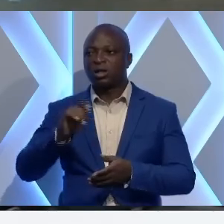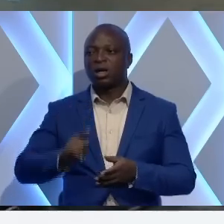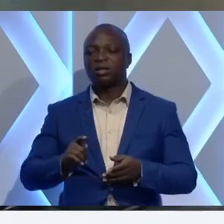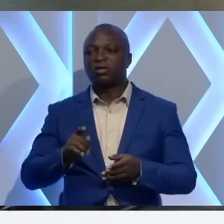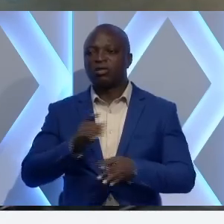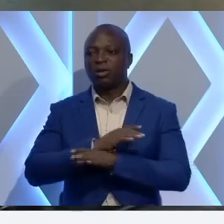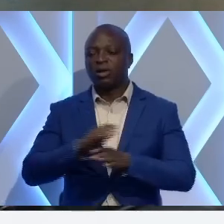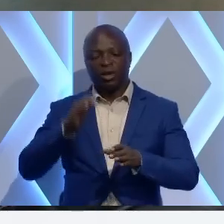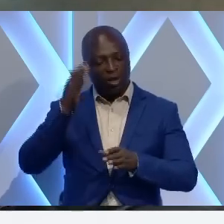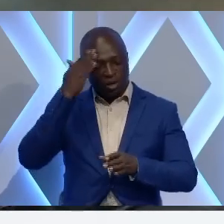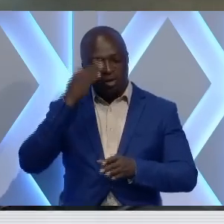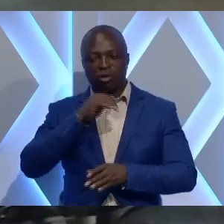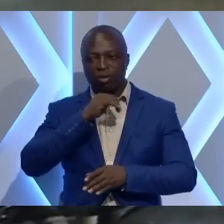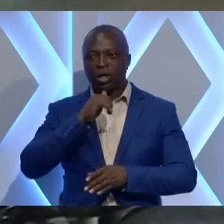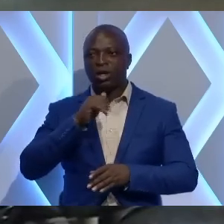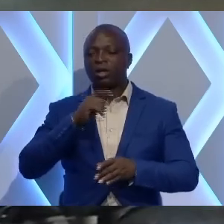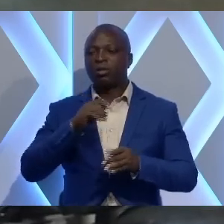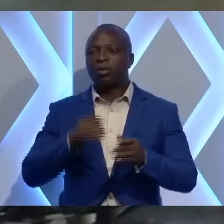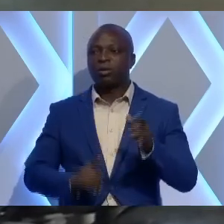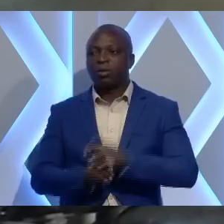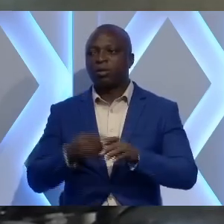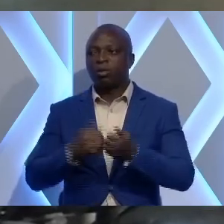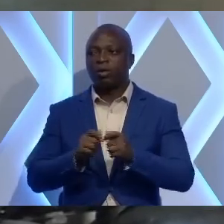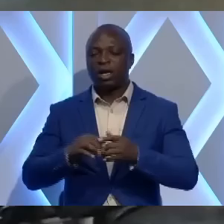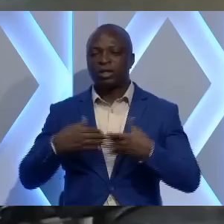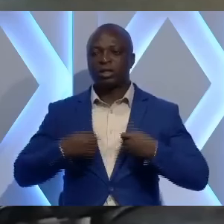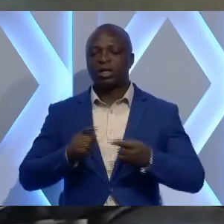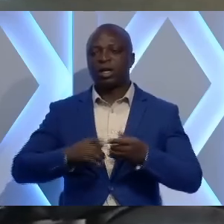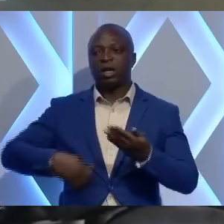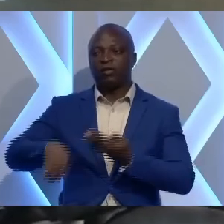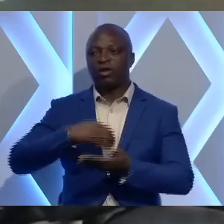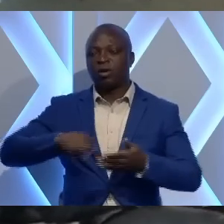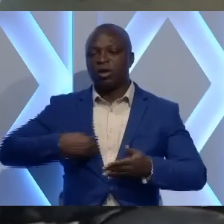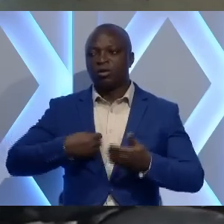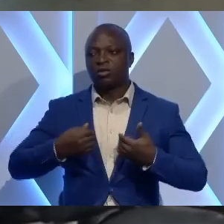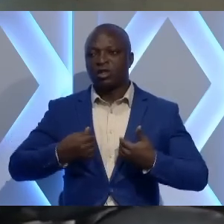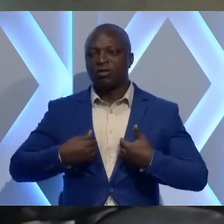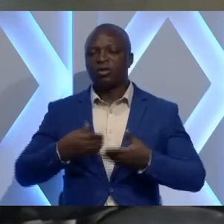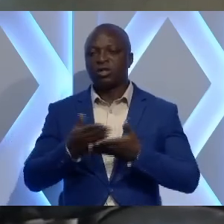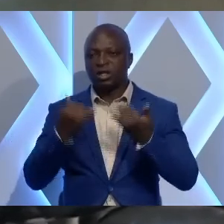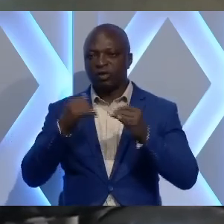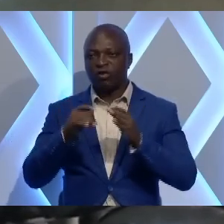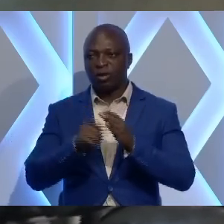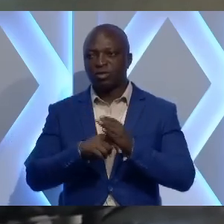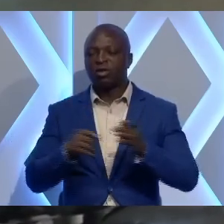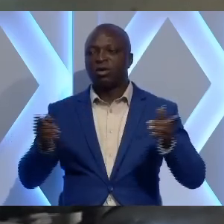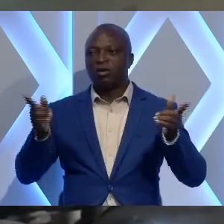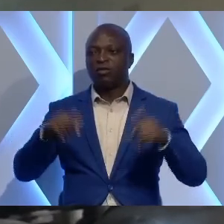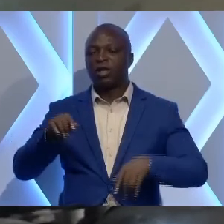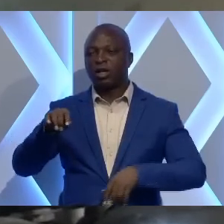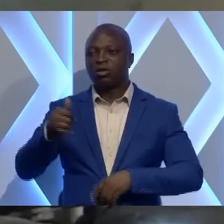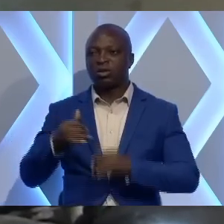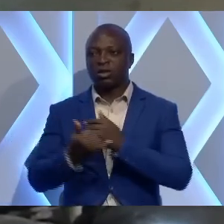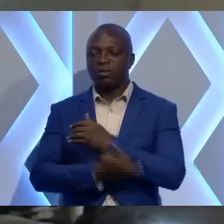qui peuvent porter atteinte à la santé et à l'environnement. Nous avions eu des informations venant d'autres